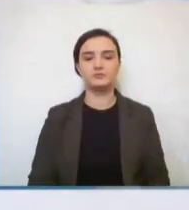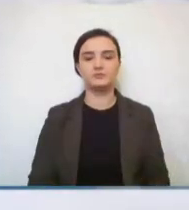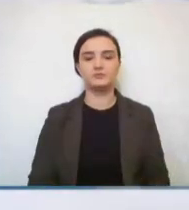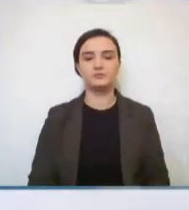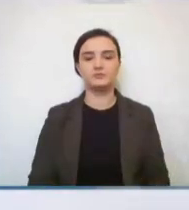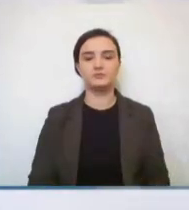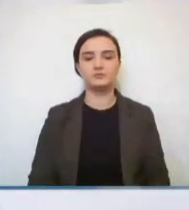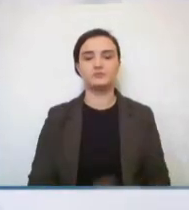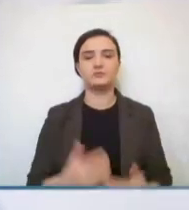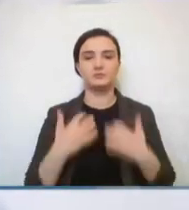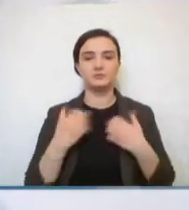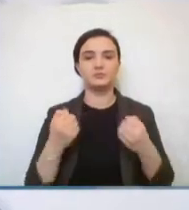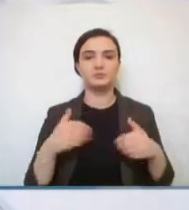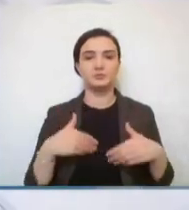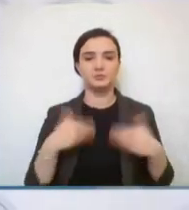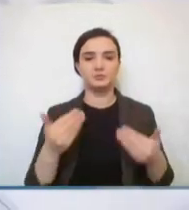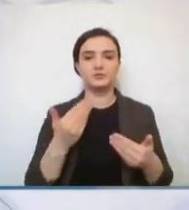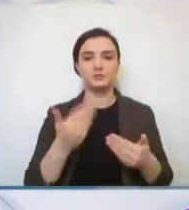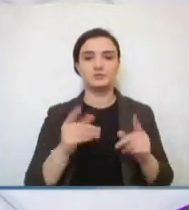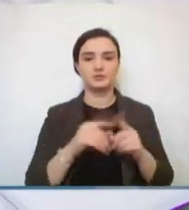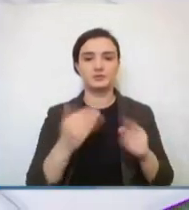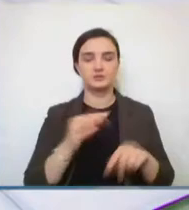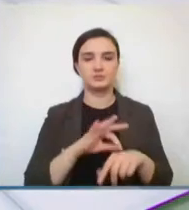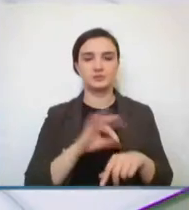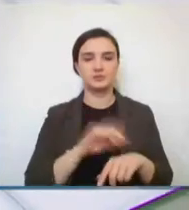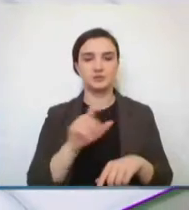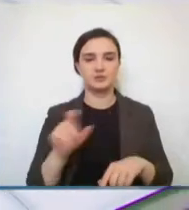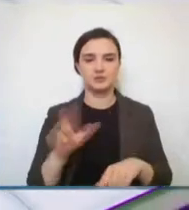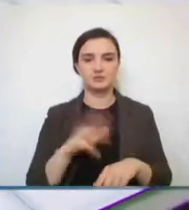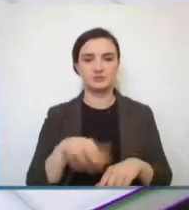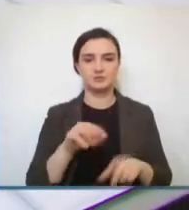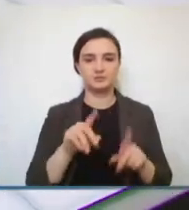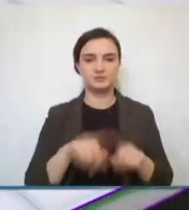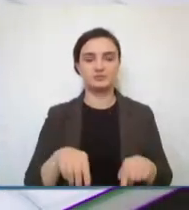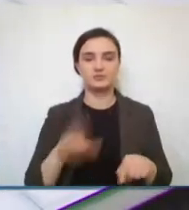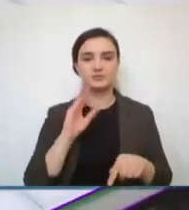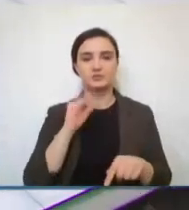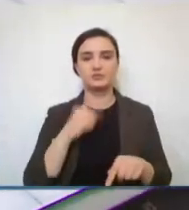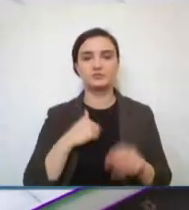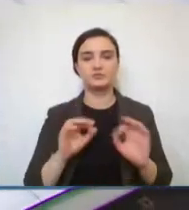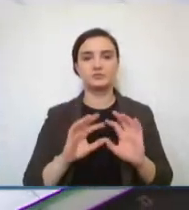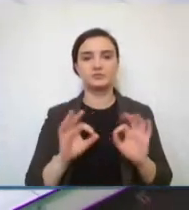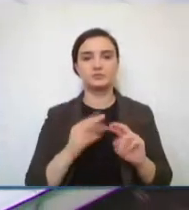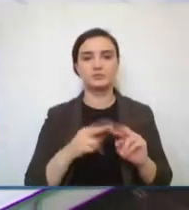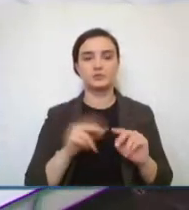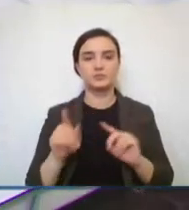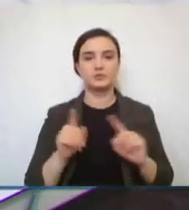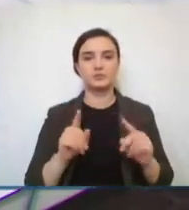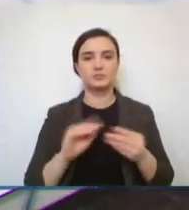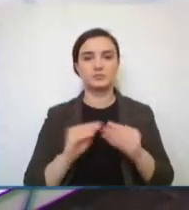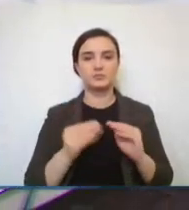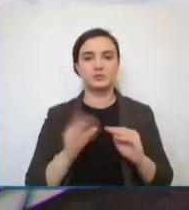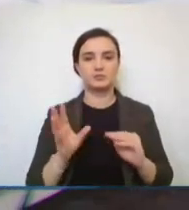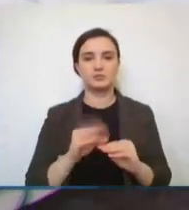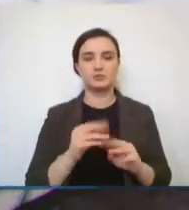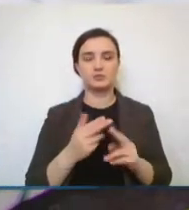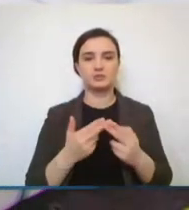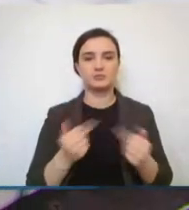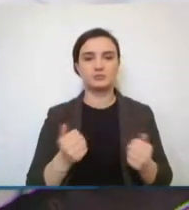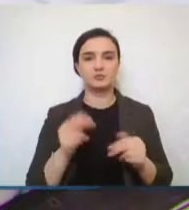და თქვენს პაციენტებს. მადლობა თქვენც ასე მაგას და ესე. როდესაც ჩვენ ლაპარაკობთ ამა თუ იმ პრობლემაზე, რა თქმა უნდა,